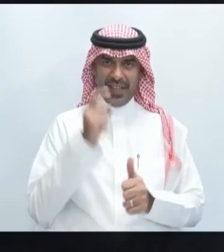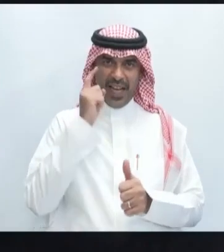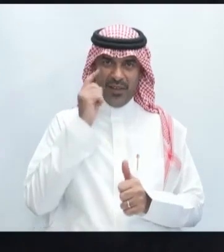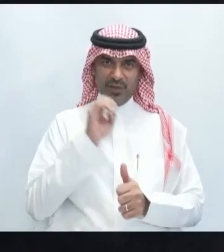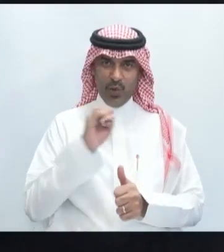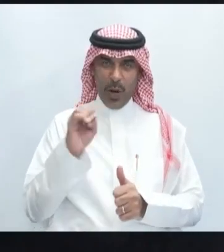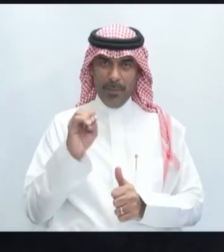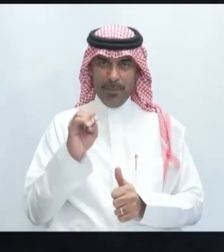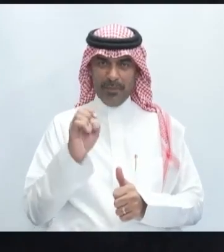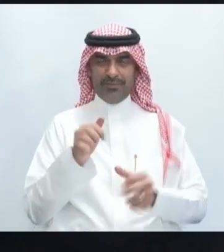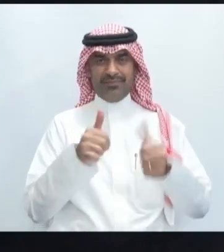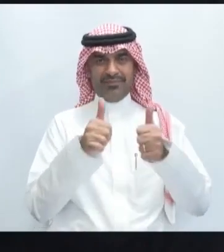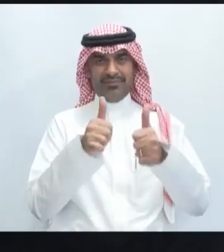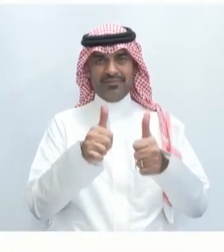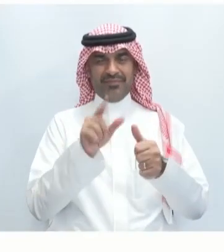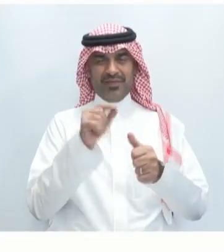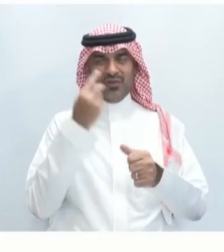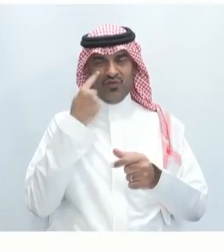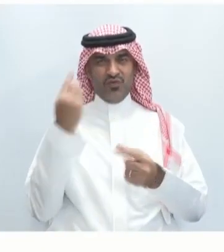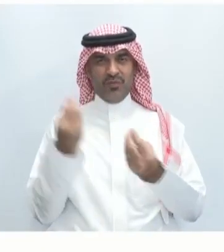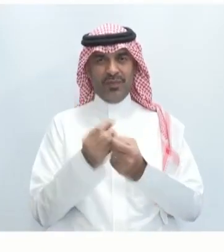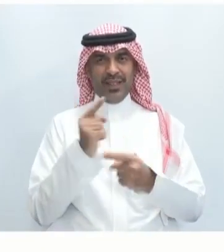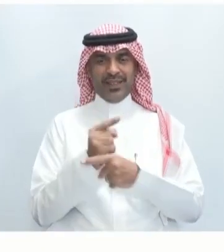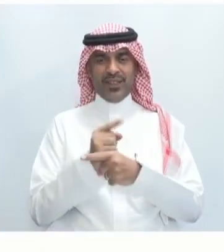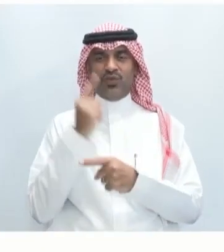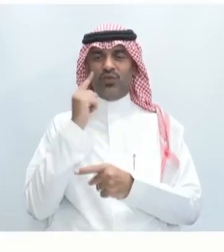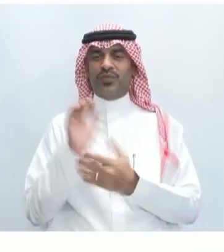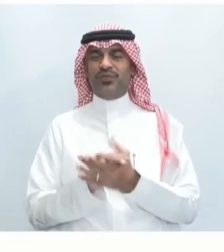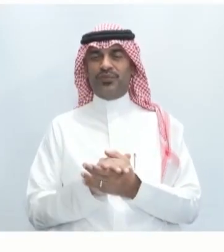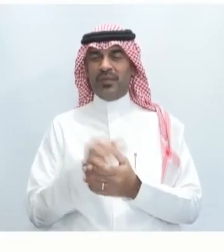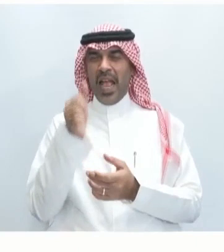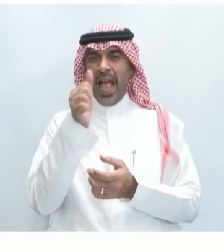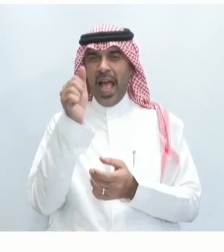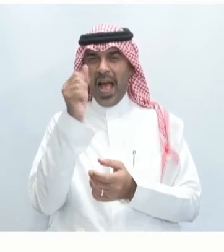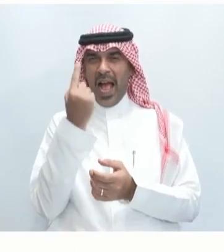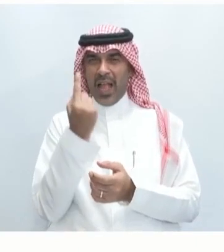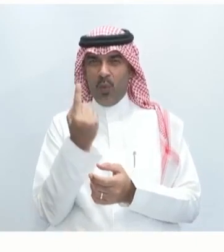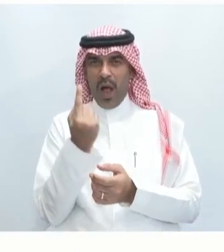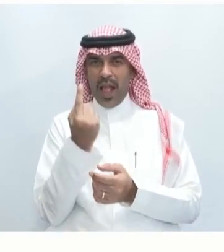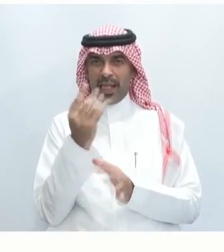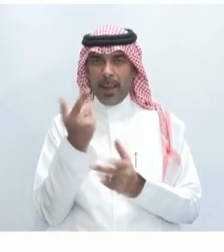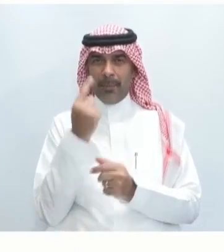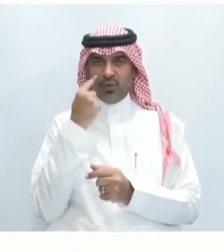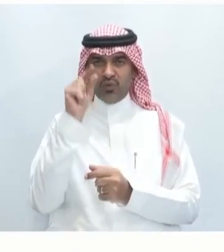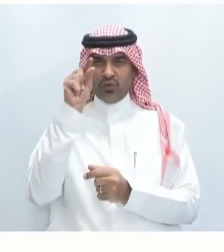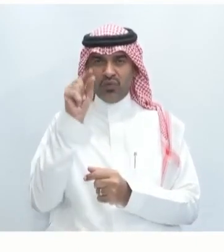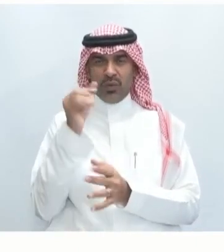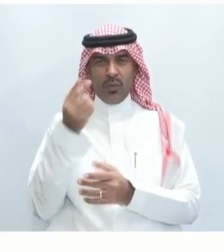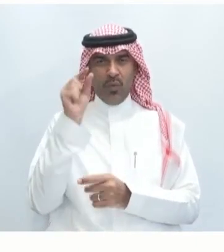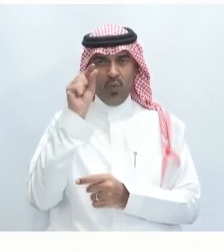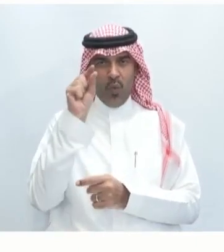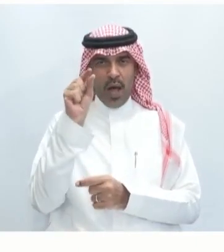وصلت الاجابه بارك الله فيكم اذا هنا لدينا منزله الاحاد ابنائي بناتي كم لدينا واحد